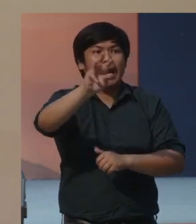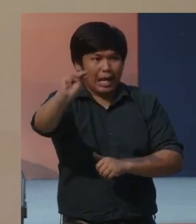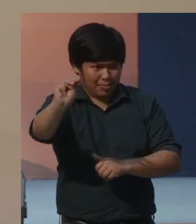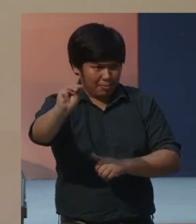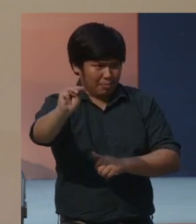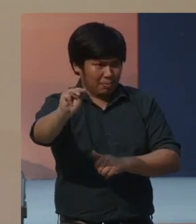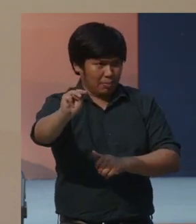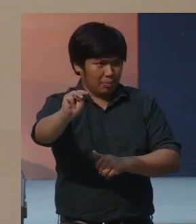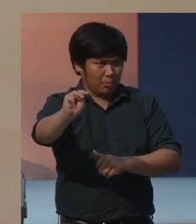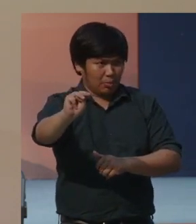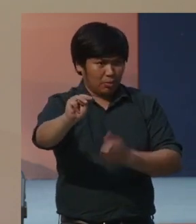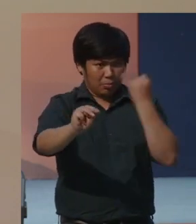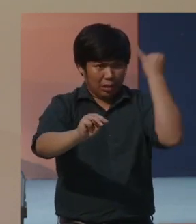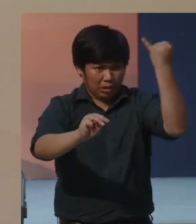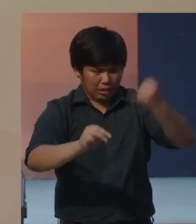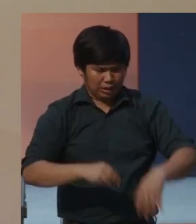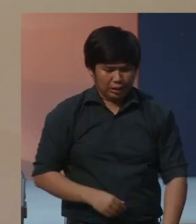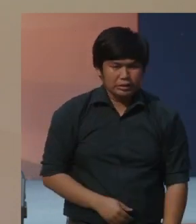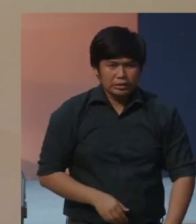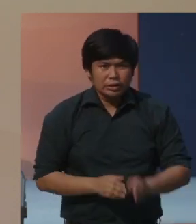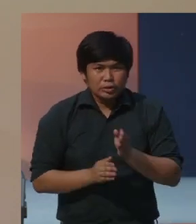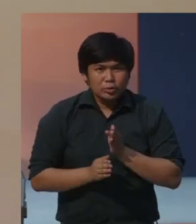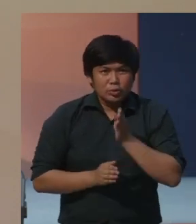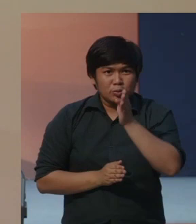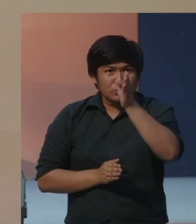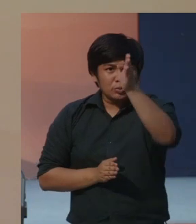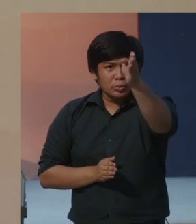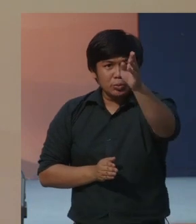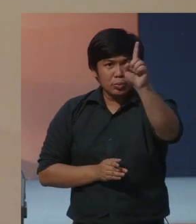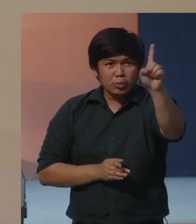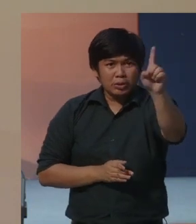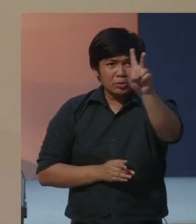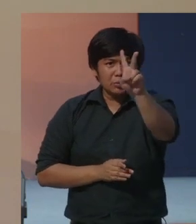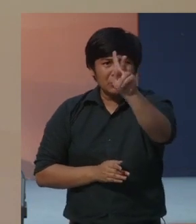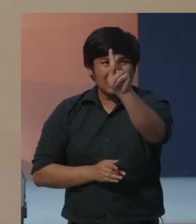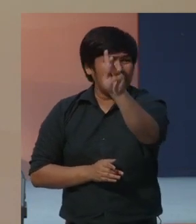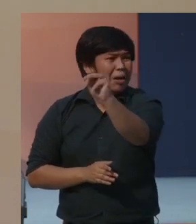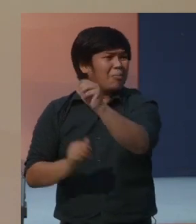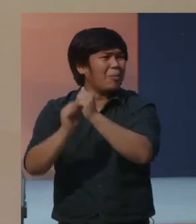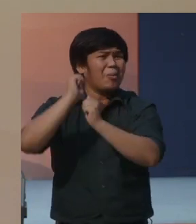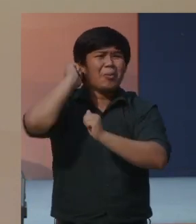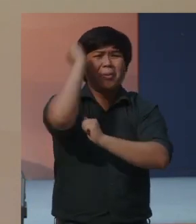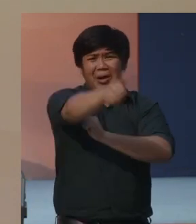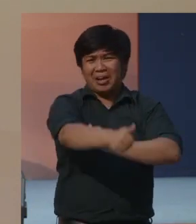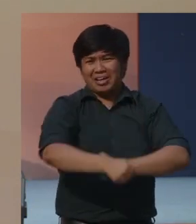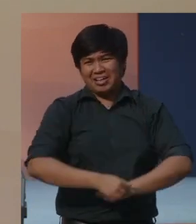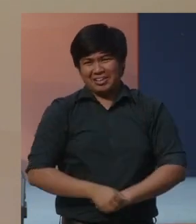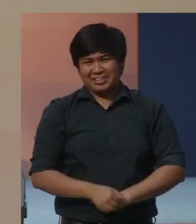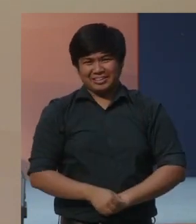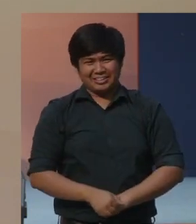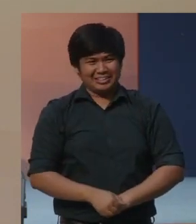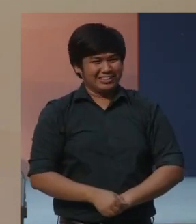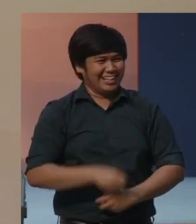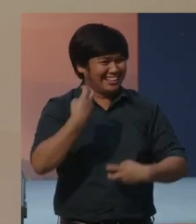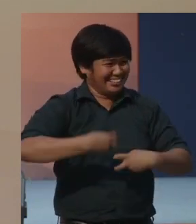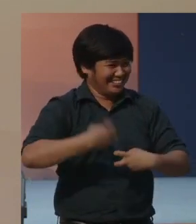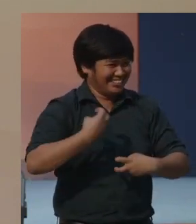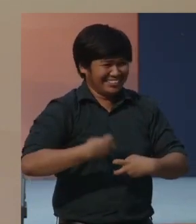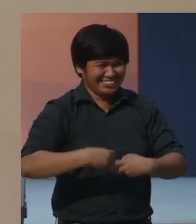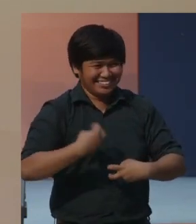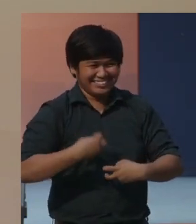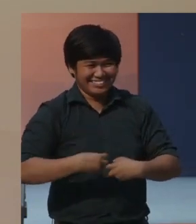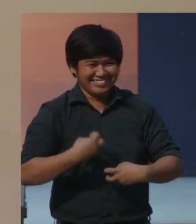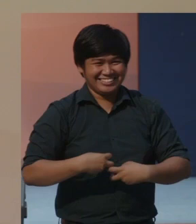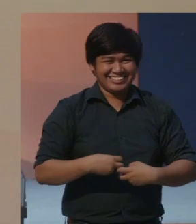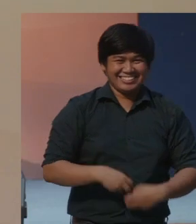No? Ganun po kalawak. Kaya nga sa 1 Chronicles 12:15 ang wika doon, "These are the men who